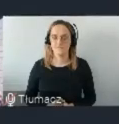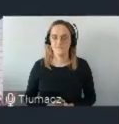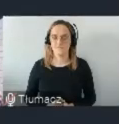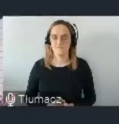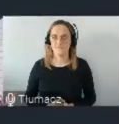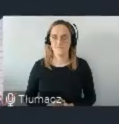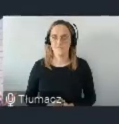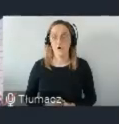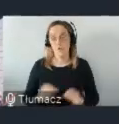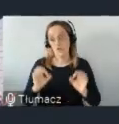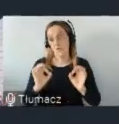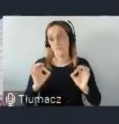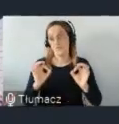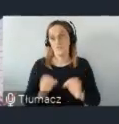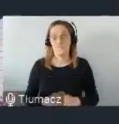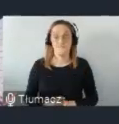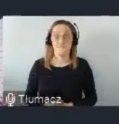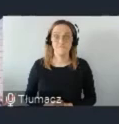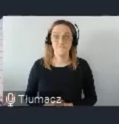Dobra.